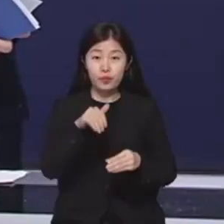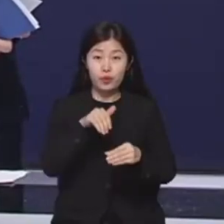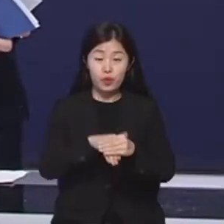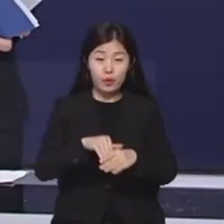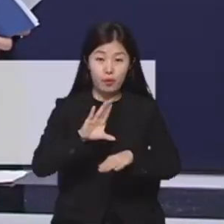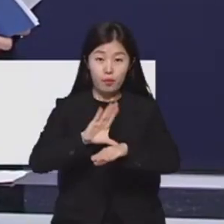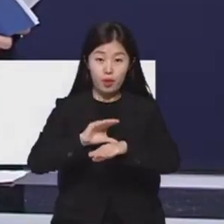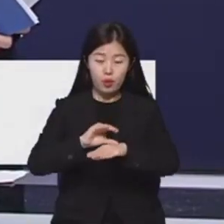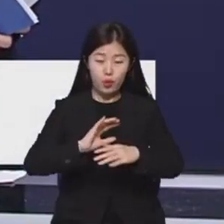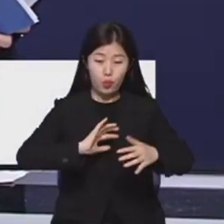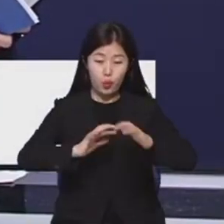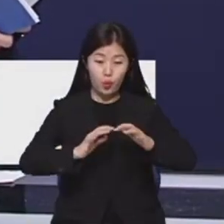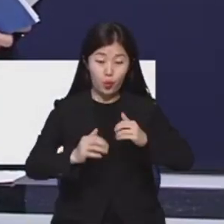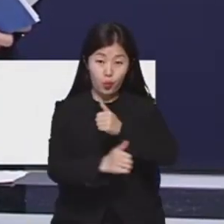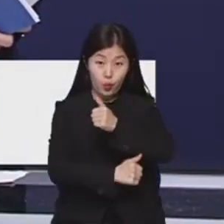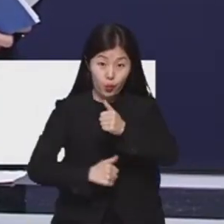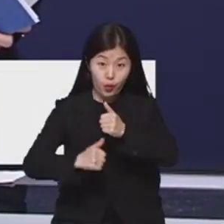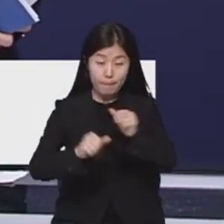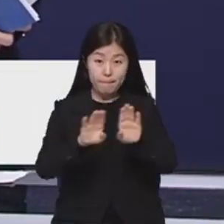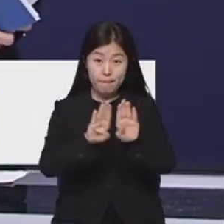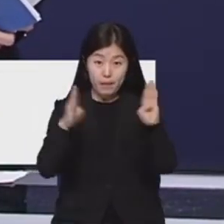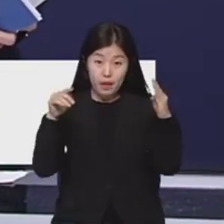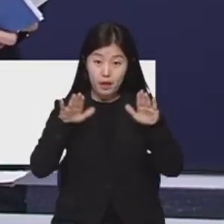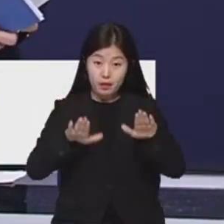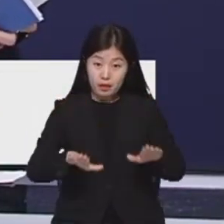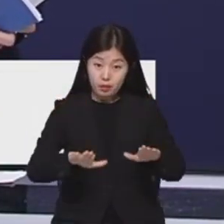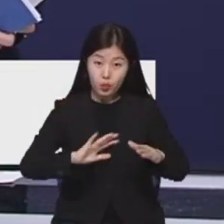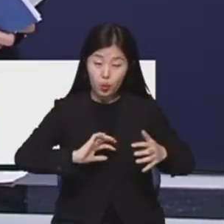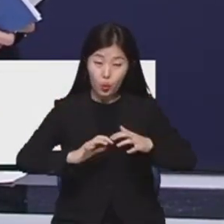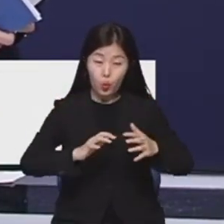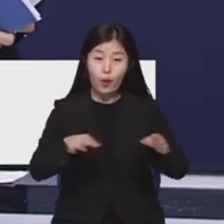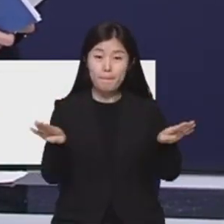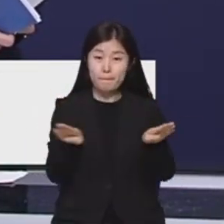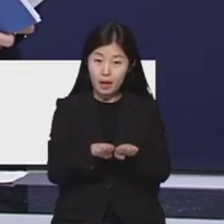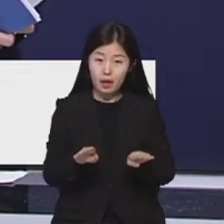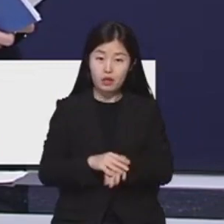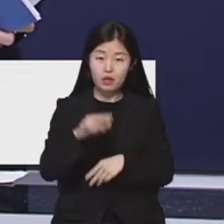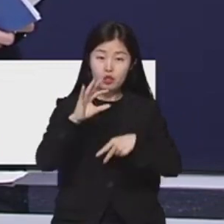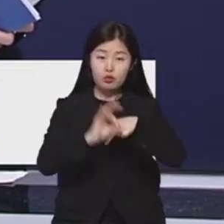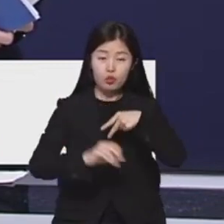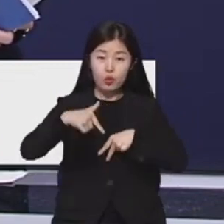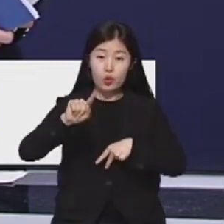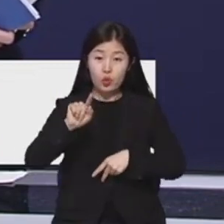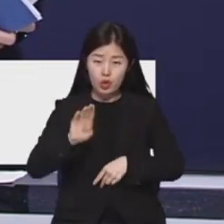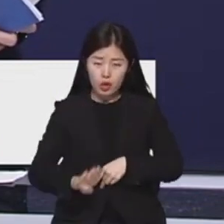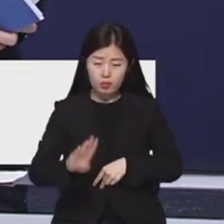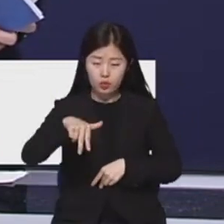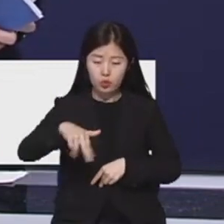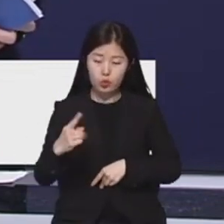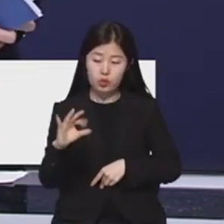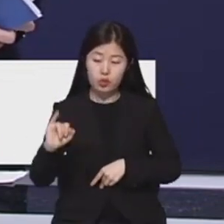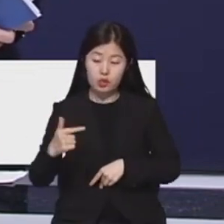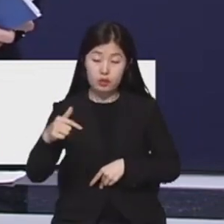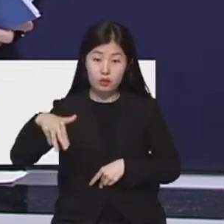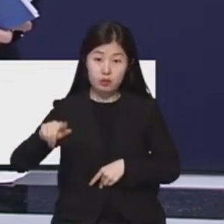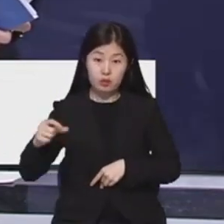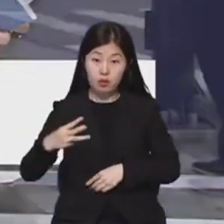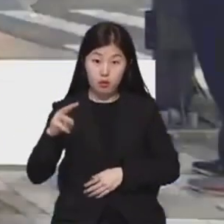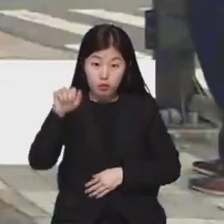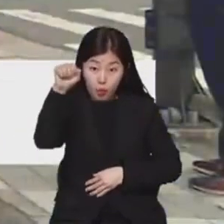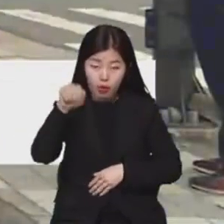선거방송 토론위원회가 주관하는 후보자 토론회에 불참한 더불어민주당 광주 서구갑 조인철 후보자에게 과태료가